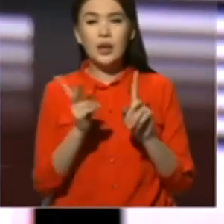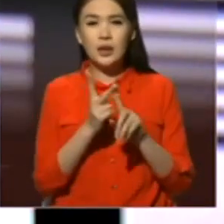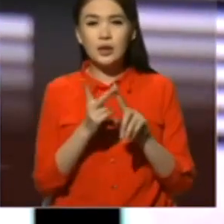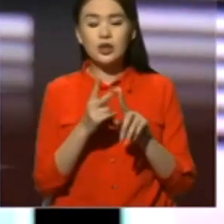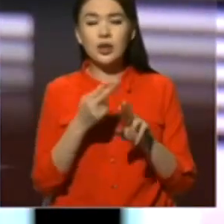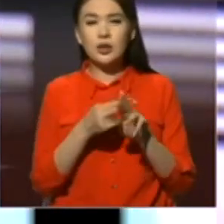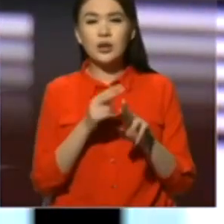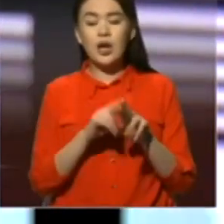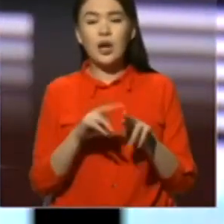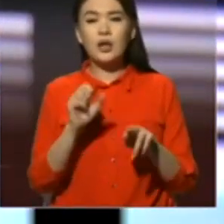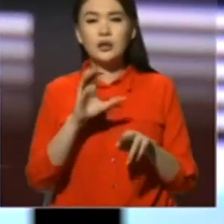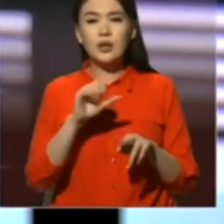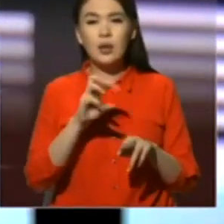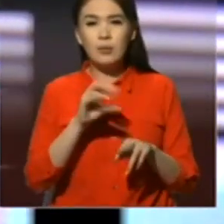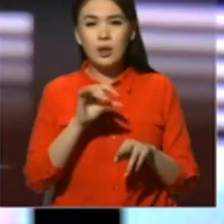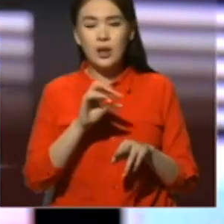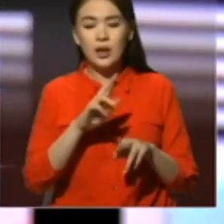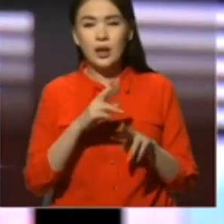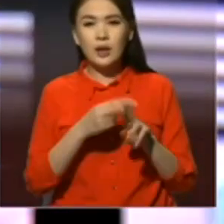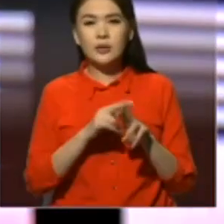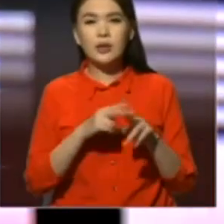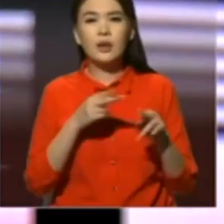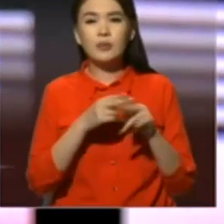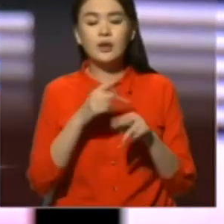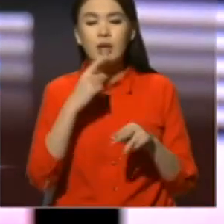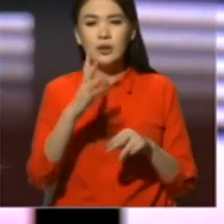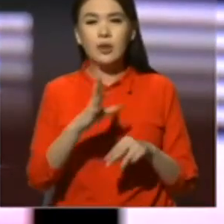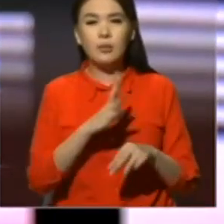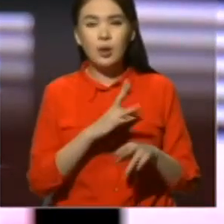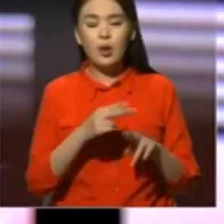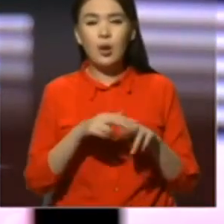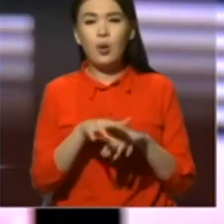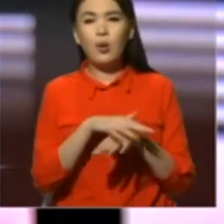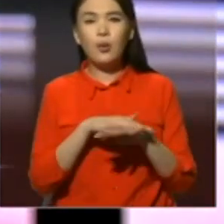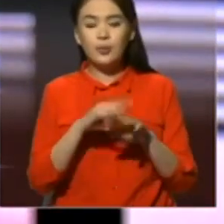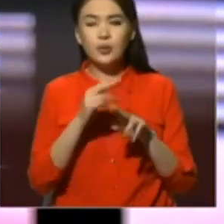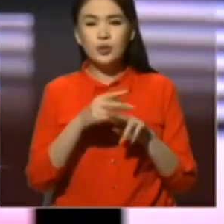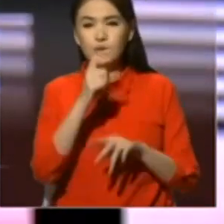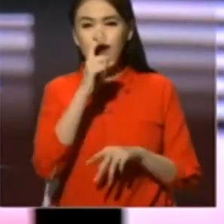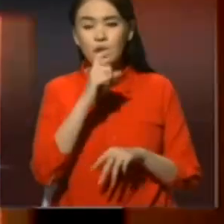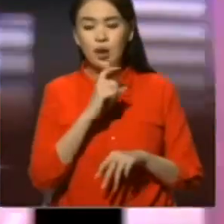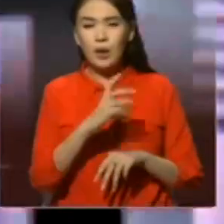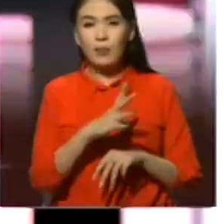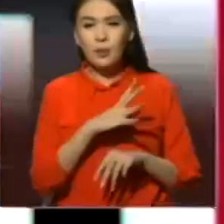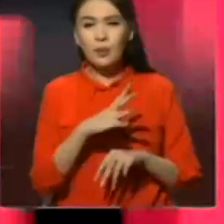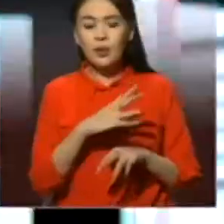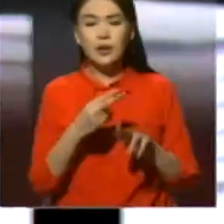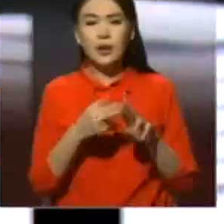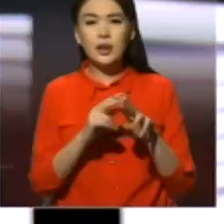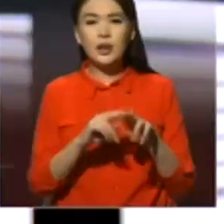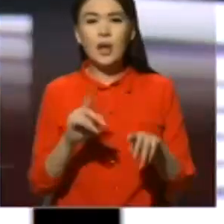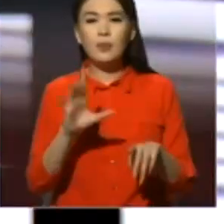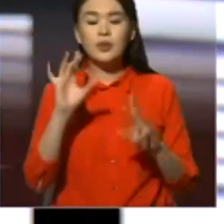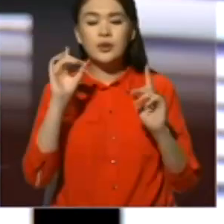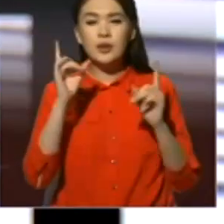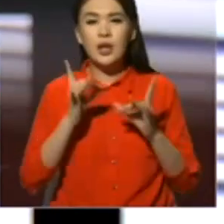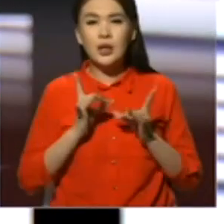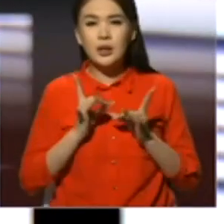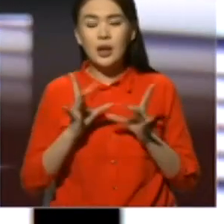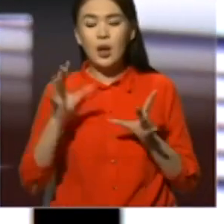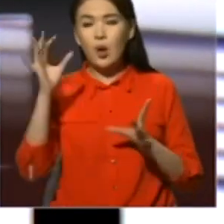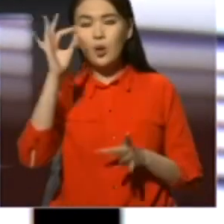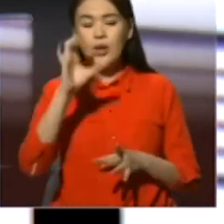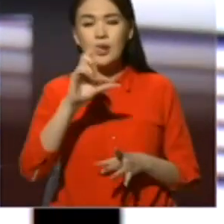мысалы ассамблеяның жұмысына сын деп айтқан сіз, өйткені қоғам түсінбегендіктен сын етеді. Ассамблеяның жұмысын жаңағы мерекеге байланысты айтты, бізде